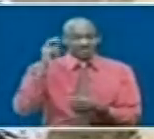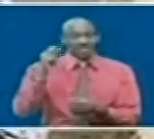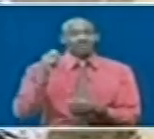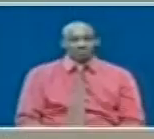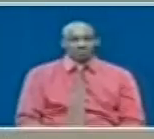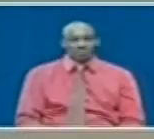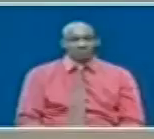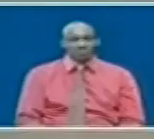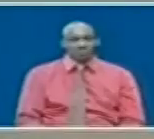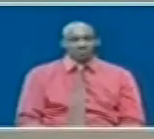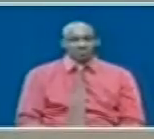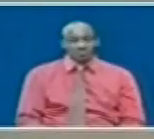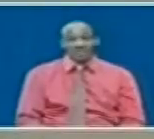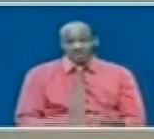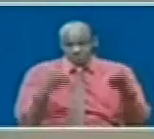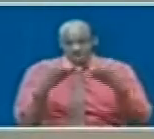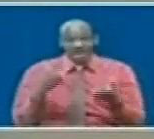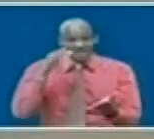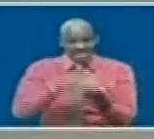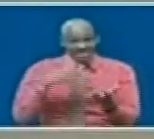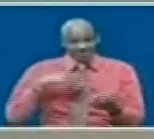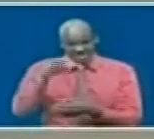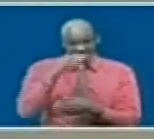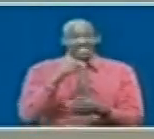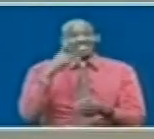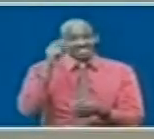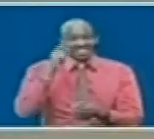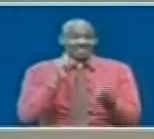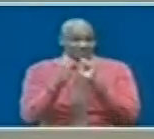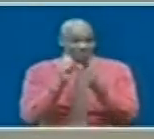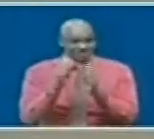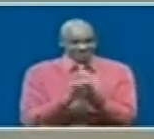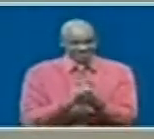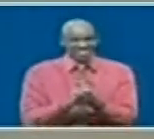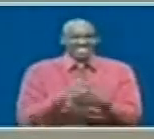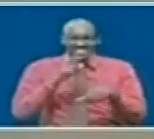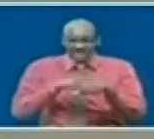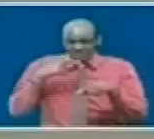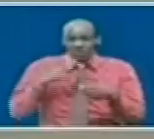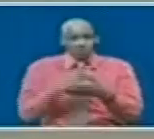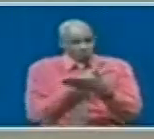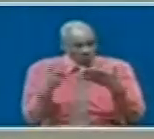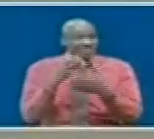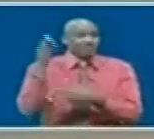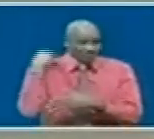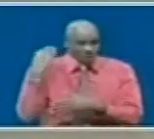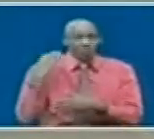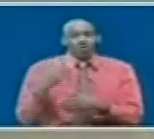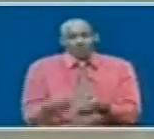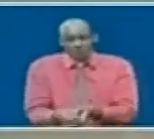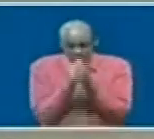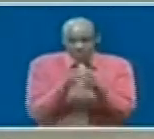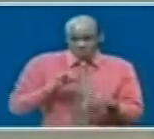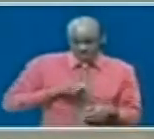leo. Naam, karibu tena kwenye safu ya KTN leo michezo. Kwa muda wiki mbili zilizopita, timu ya kinadada ya voliboli